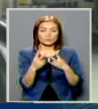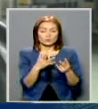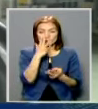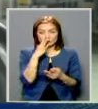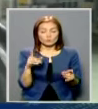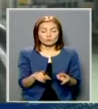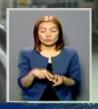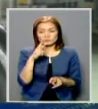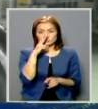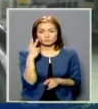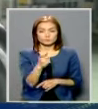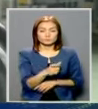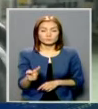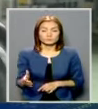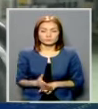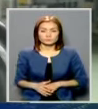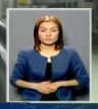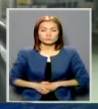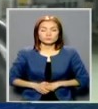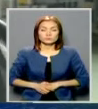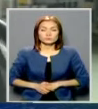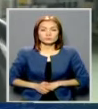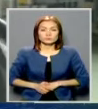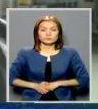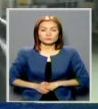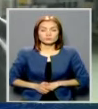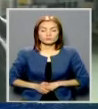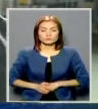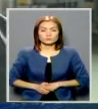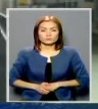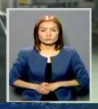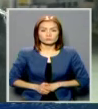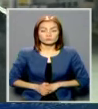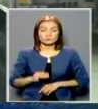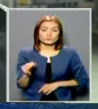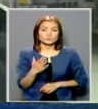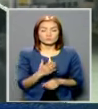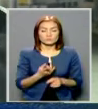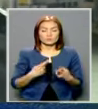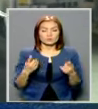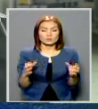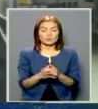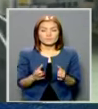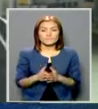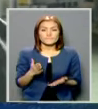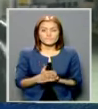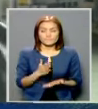иностранные граждане. Они все сейчас заинтересованы. Наши крупные компании.